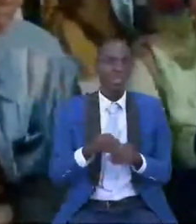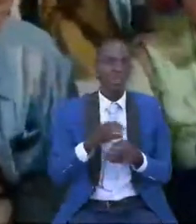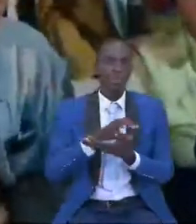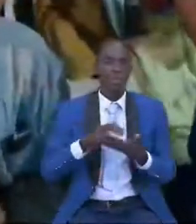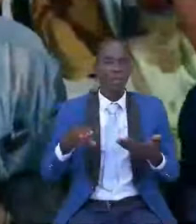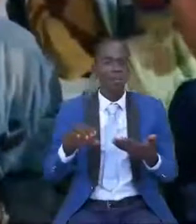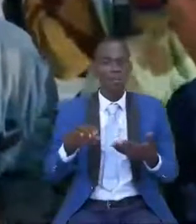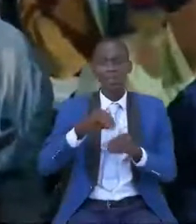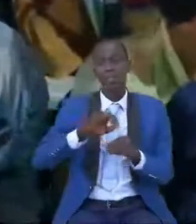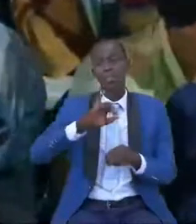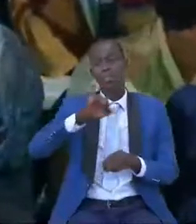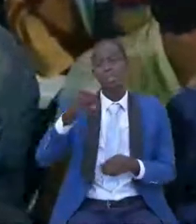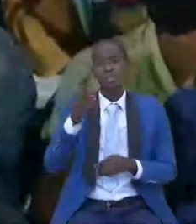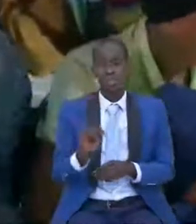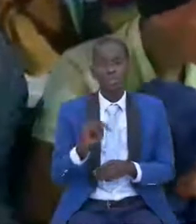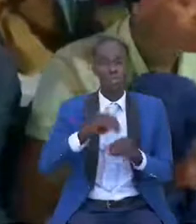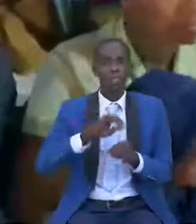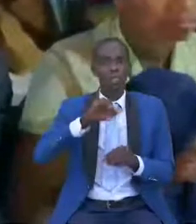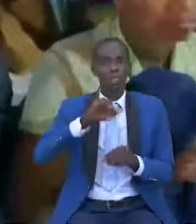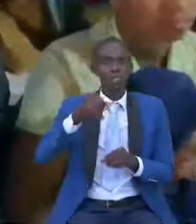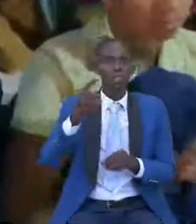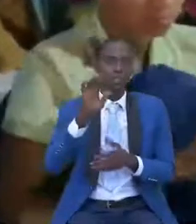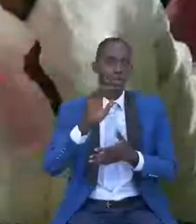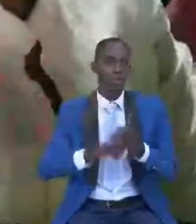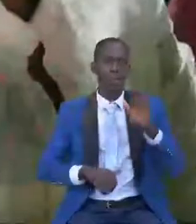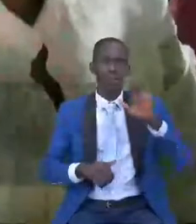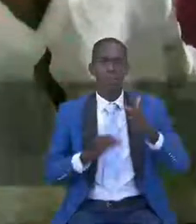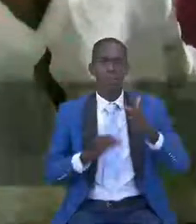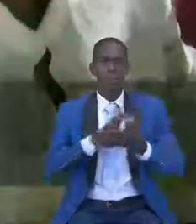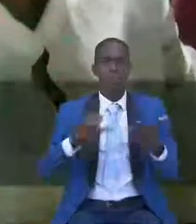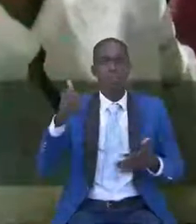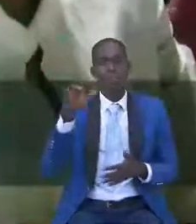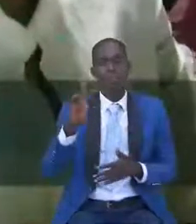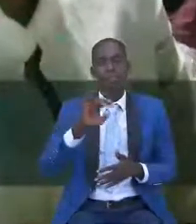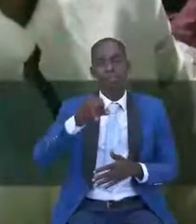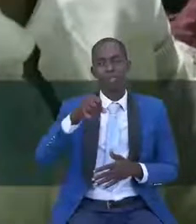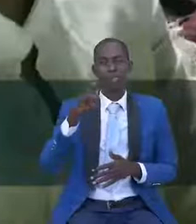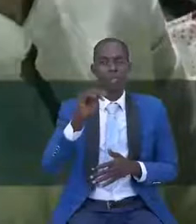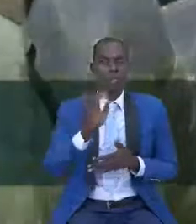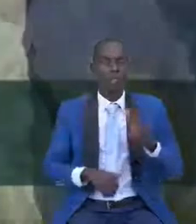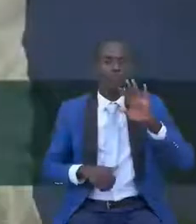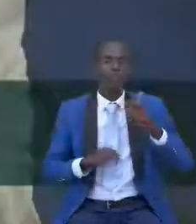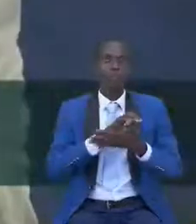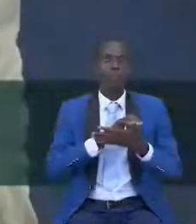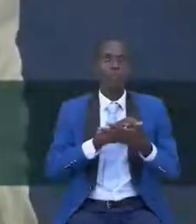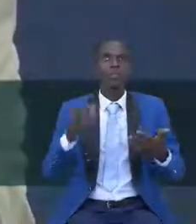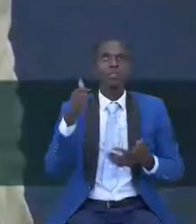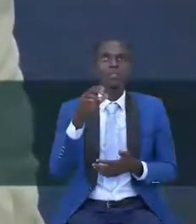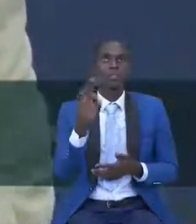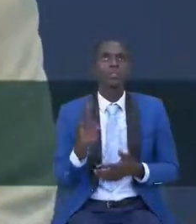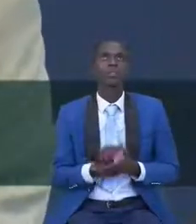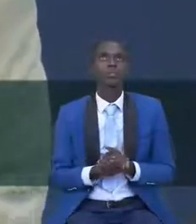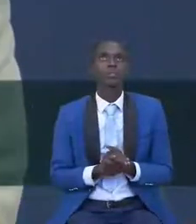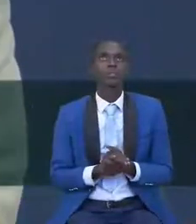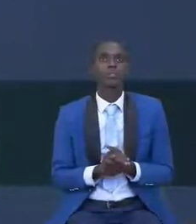sur le calvaire. Voyons ceci en Jean, chapitre 5, verset 17.